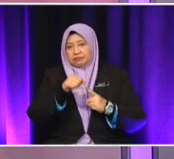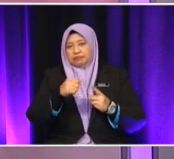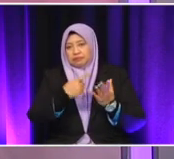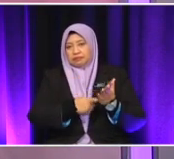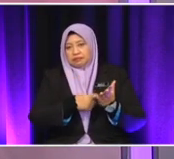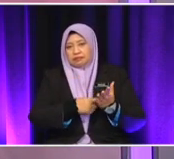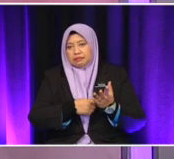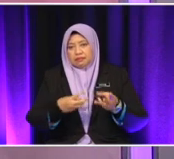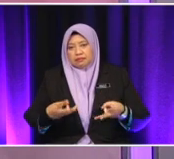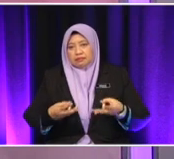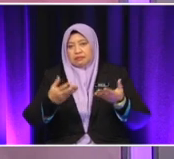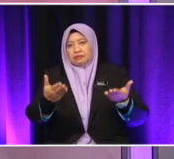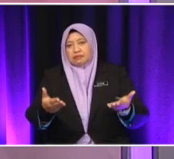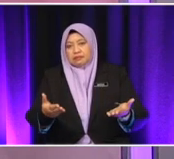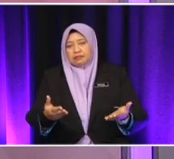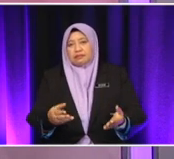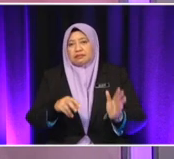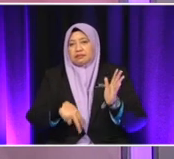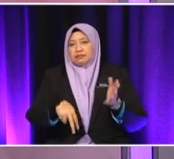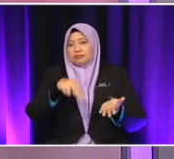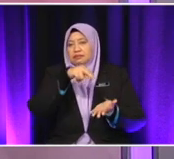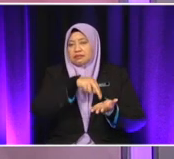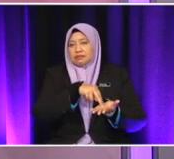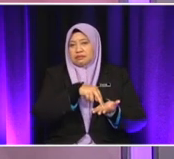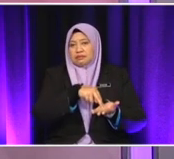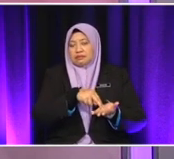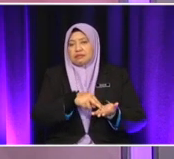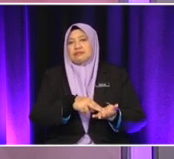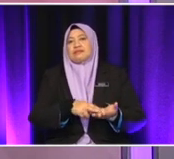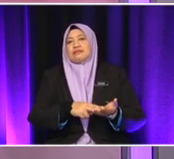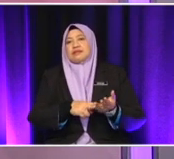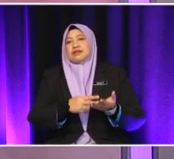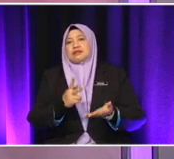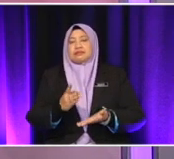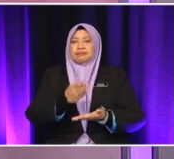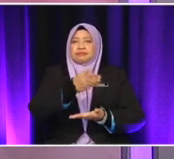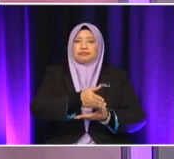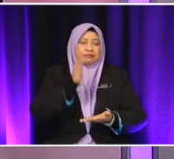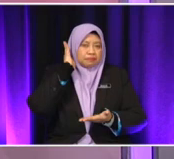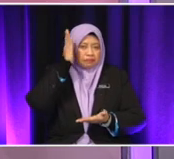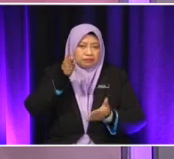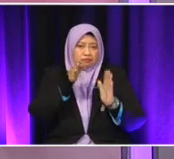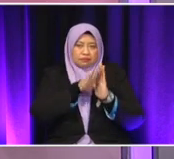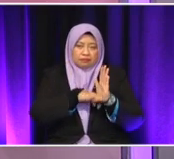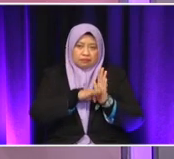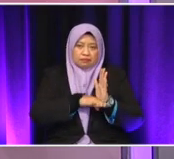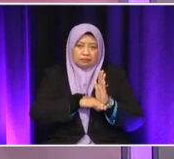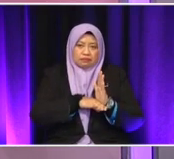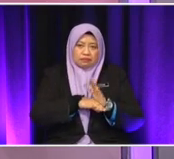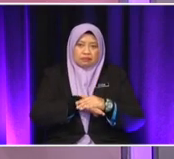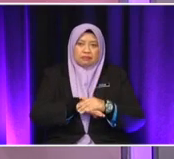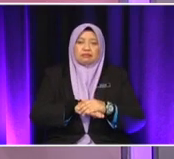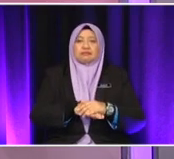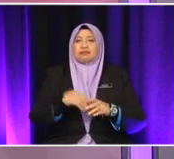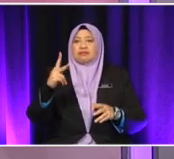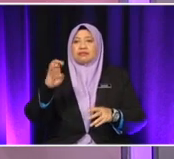pengeluaran naik kontiti yang ditawar akan kurang suatu yang berlaku Teluk penawaran akan bergerak